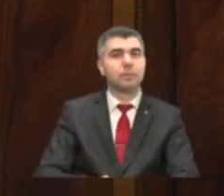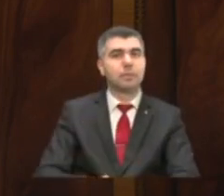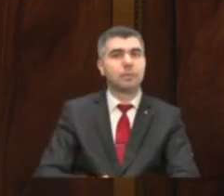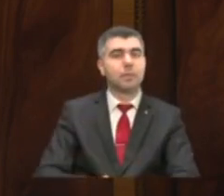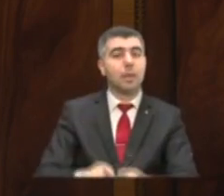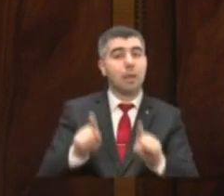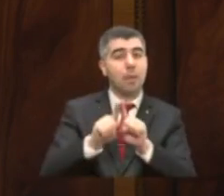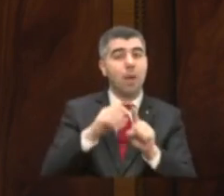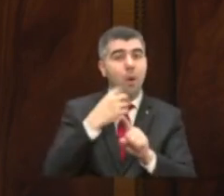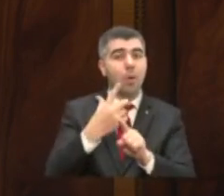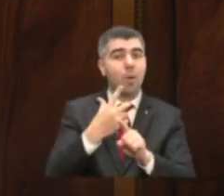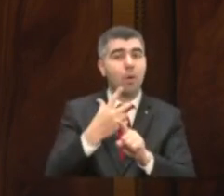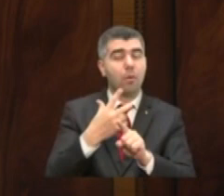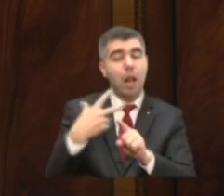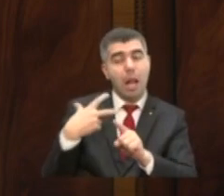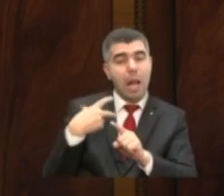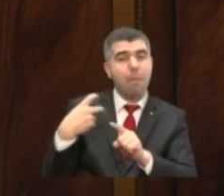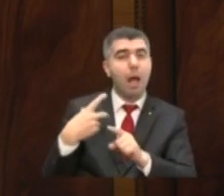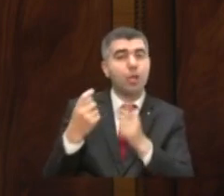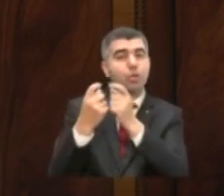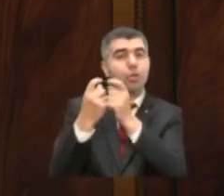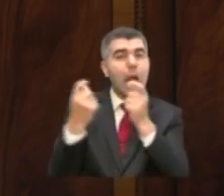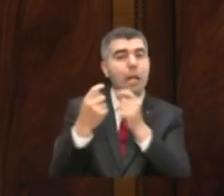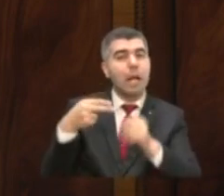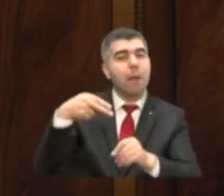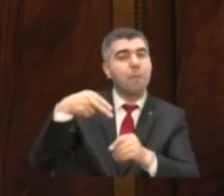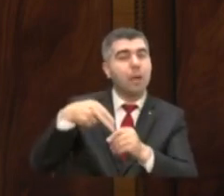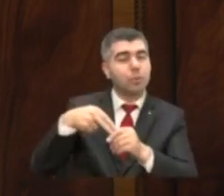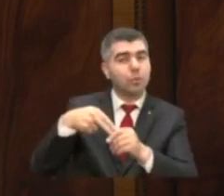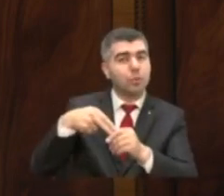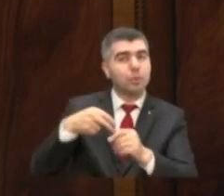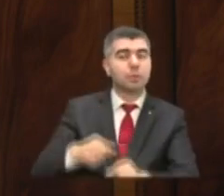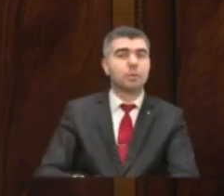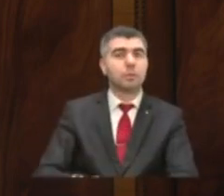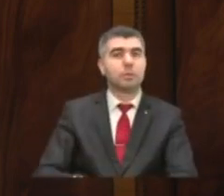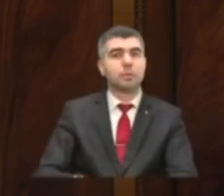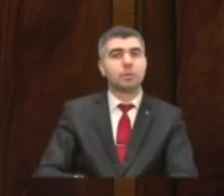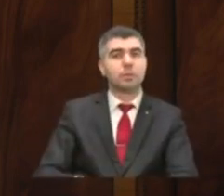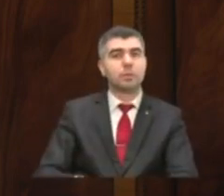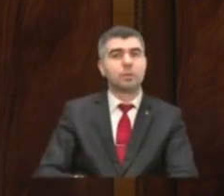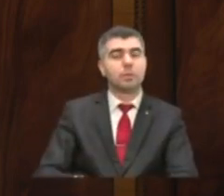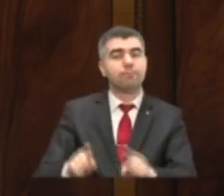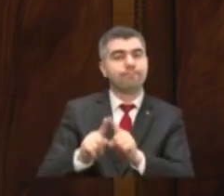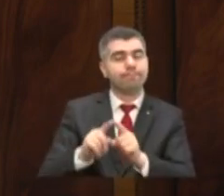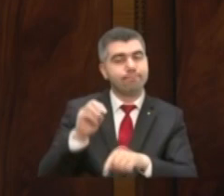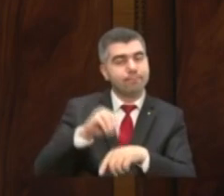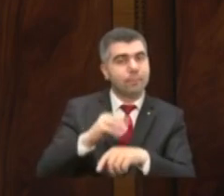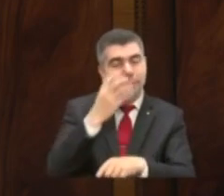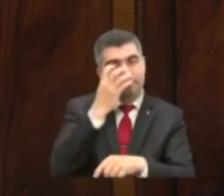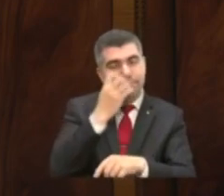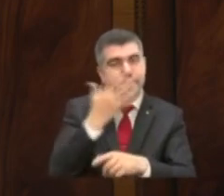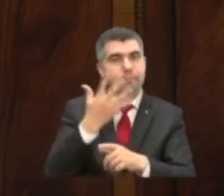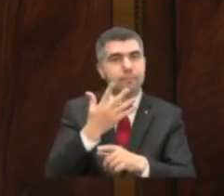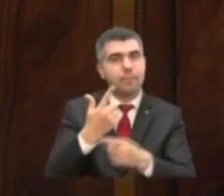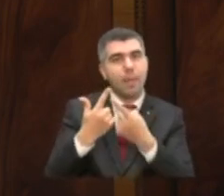بتسقيف هامش الربح في المحروقات؟ كما نعبر عن خيبتنا تجاه التدابير